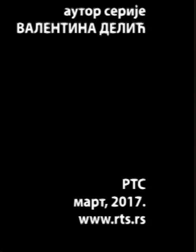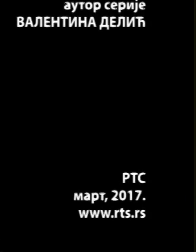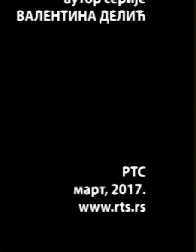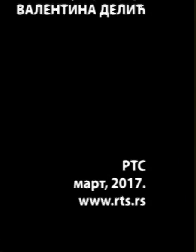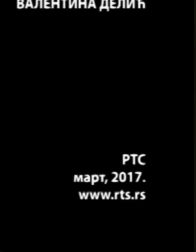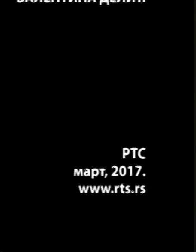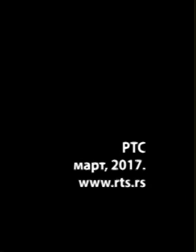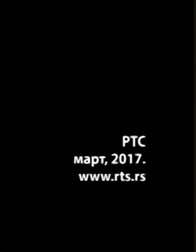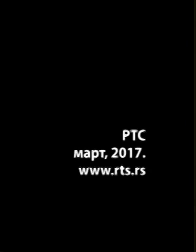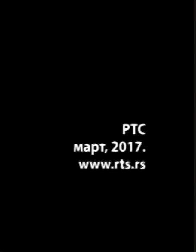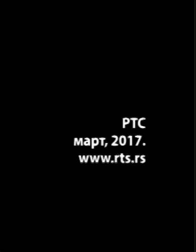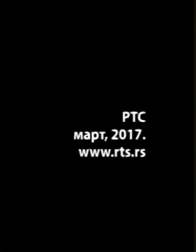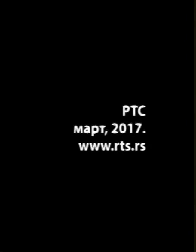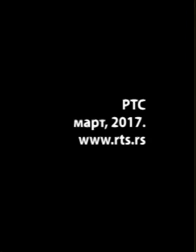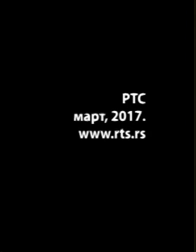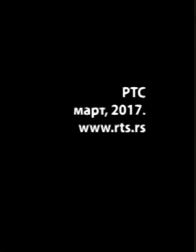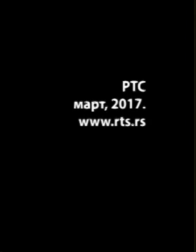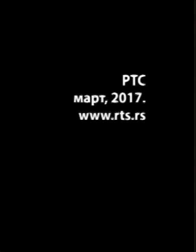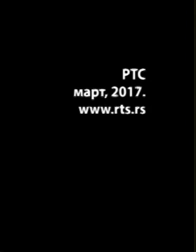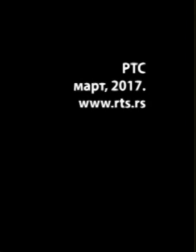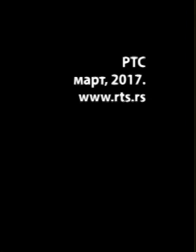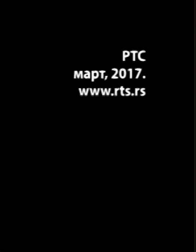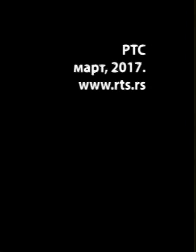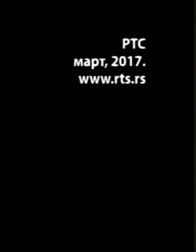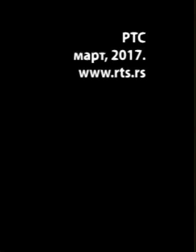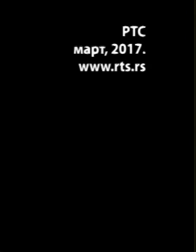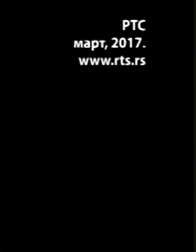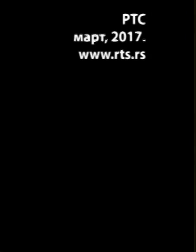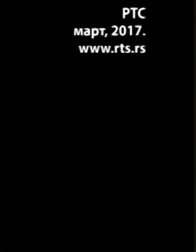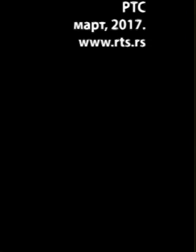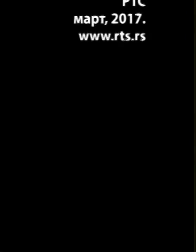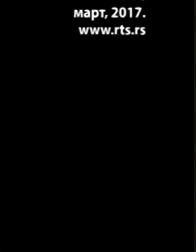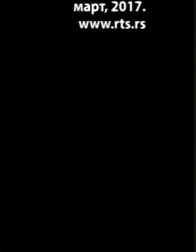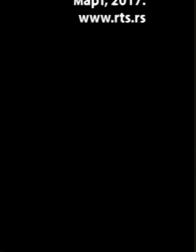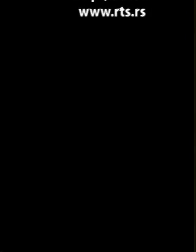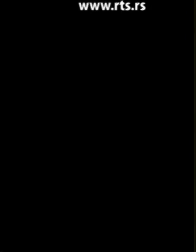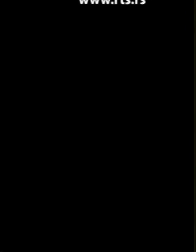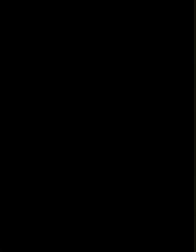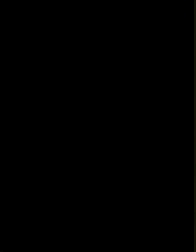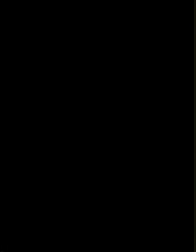Show me the place where you want your slave.